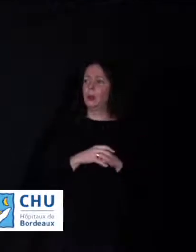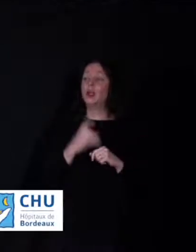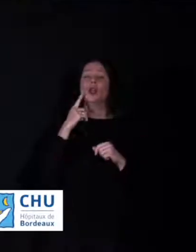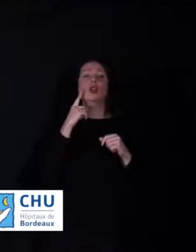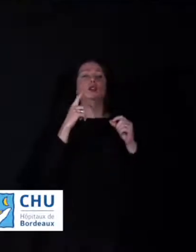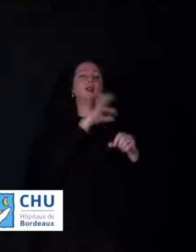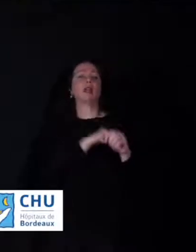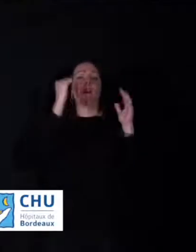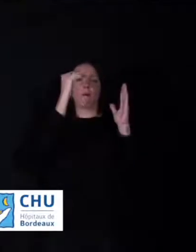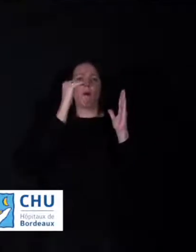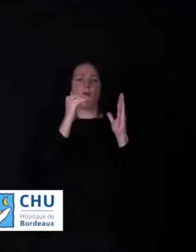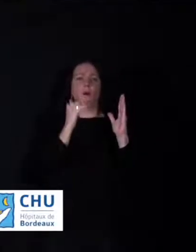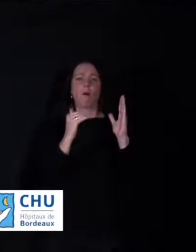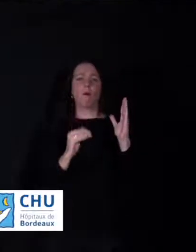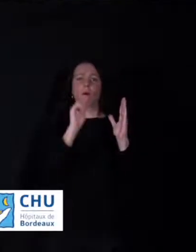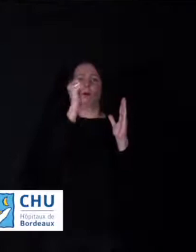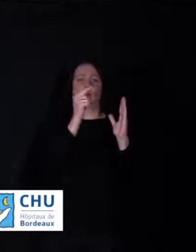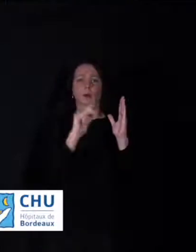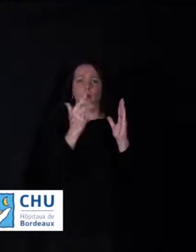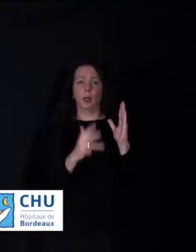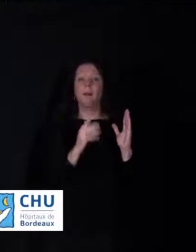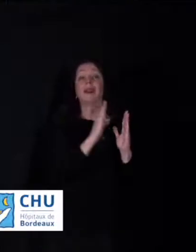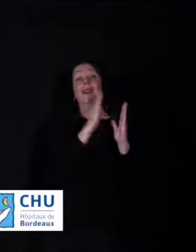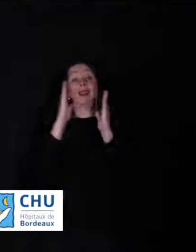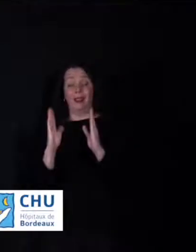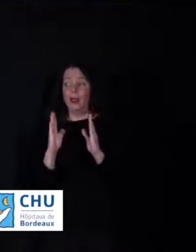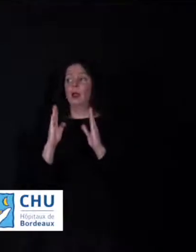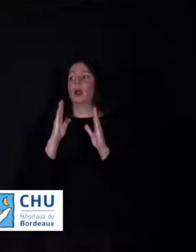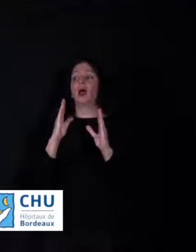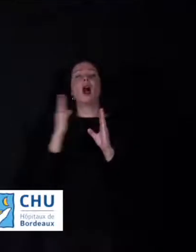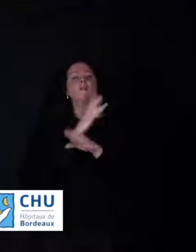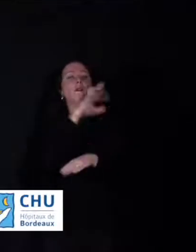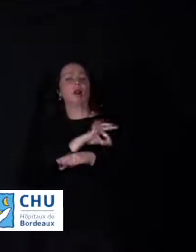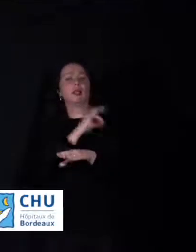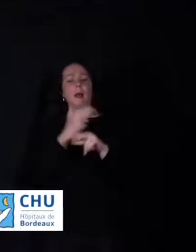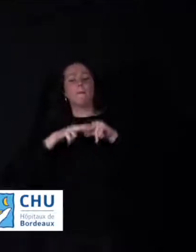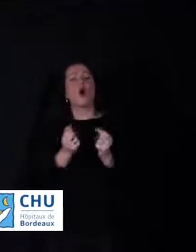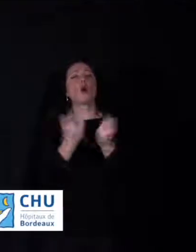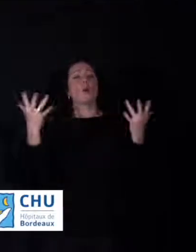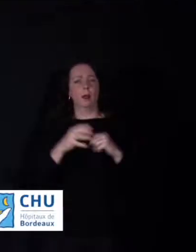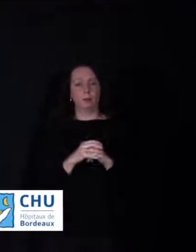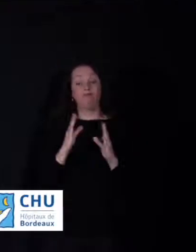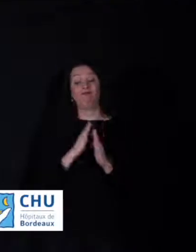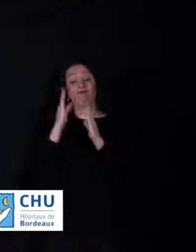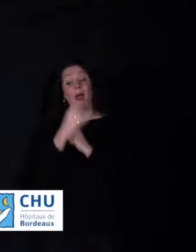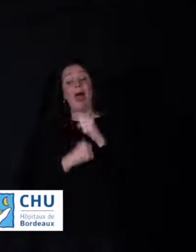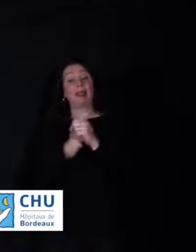ordre d'apparition, la mortalité avant les vaccins, l'année de mise en place de ces vaccins, la mortalité